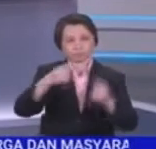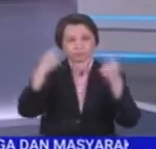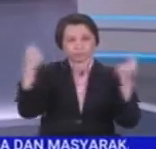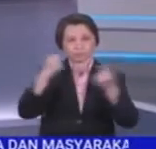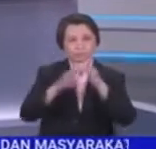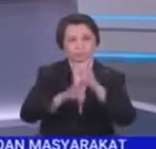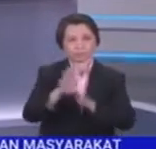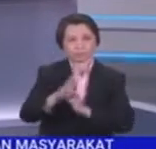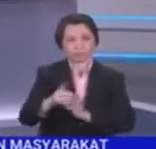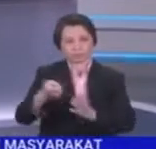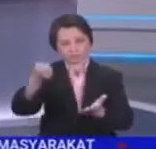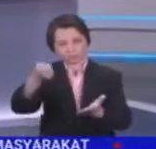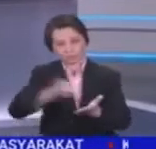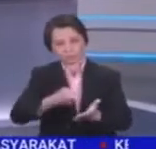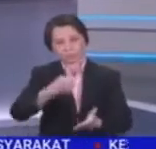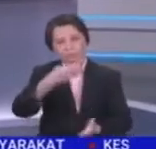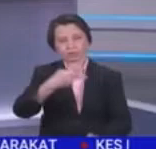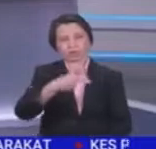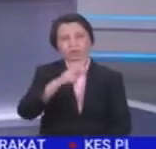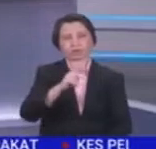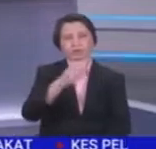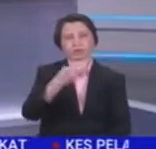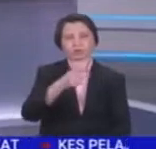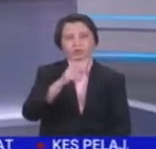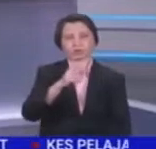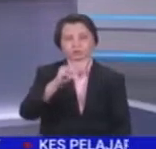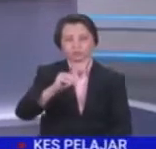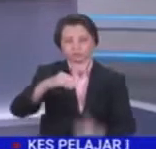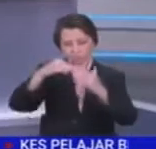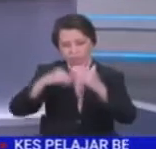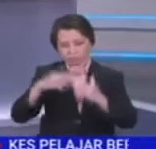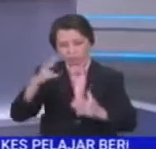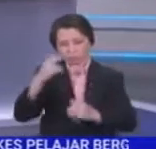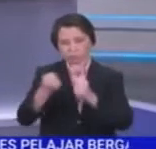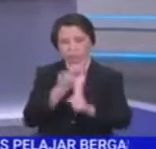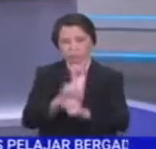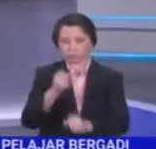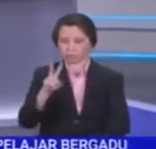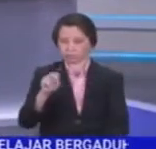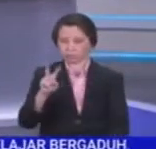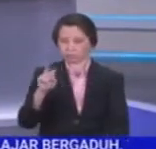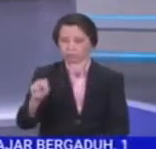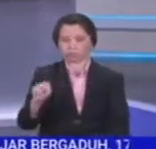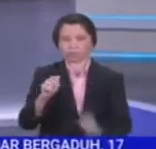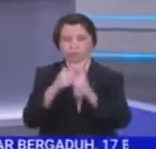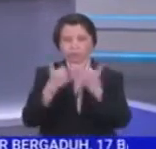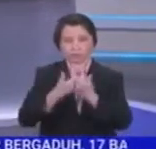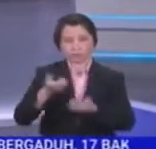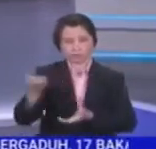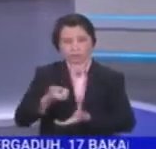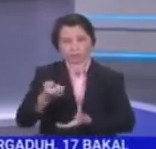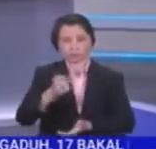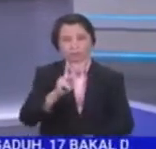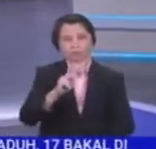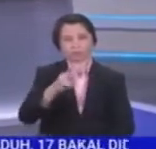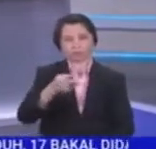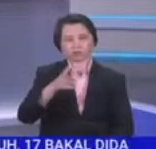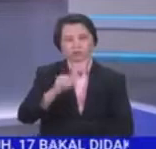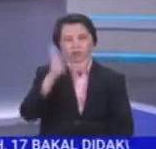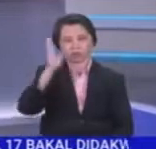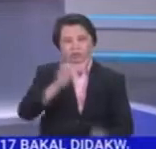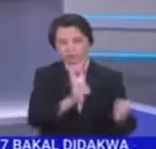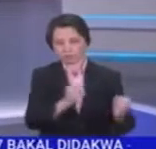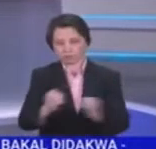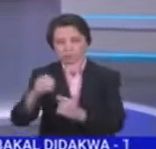program pembangunan hoki negara nstv bawah 17 Tahun 2022 kesatuan hoki beli syem akan